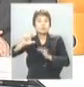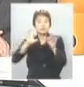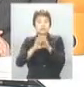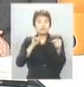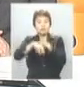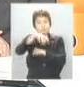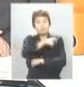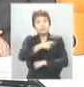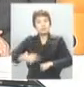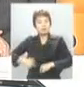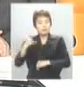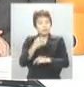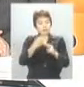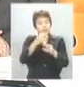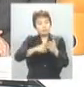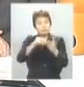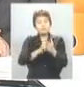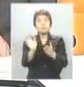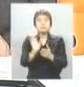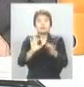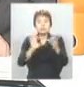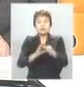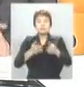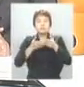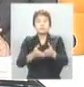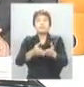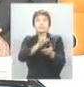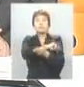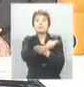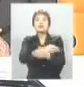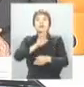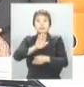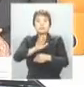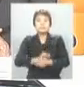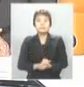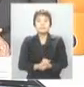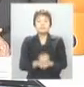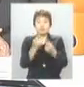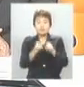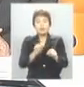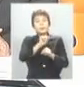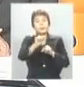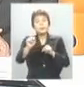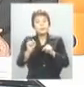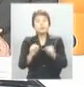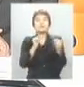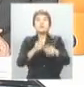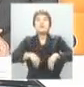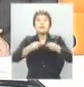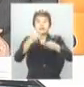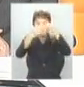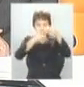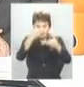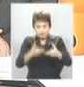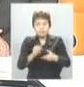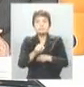รพระบาทสมเด็จพระเจ้าอยู่หัวที่โรงพยาบาลสิริราชนะครับแต่ว่าในหลายพื้นที่ประชาชนยังพร้อมใจกันร่วมกันจัดกิจกรรมครับ ค่ะเพื่อรำลึก